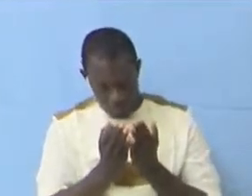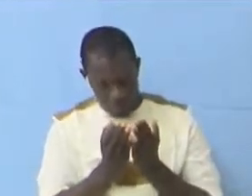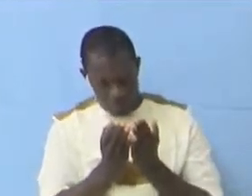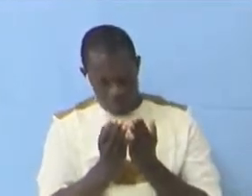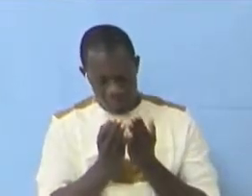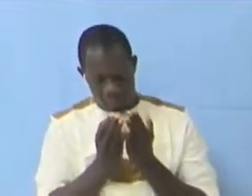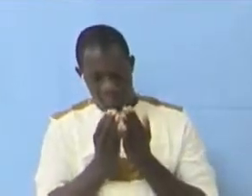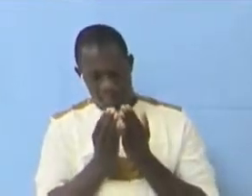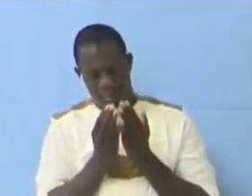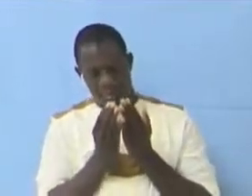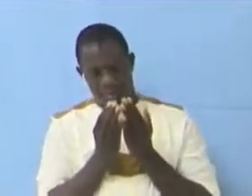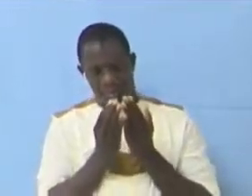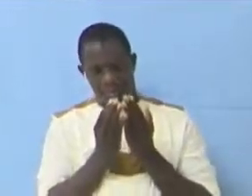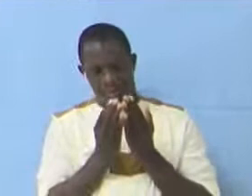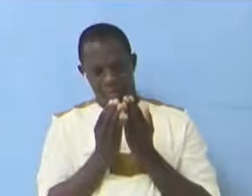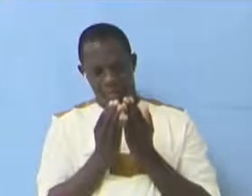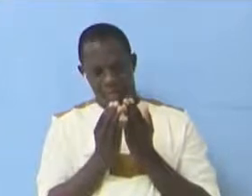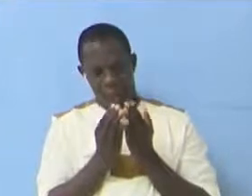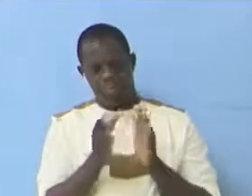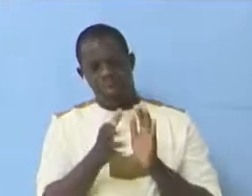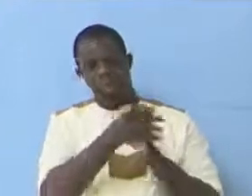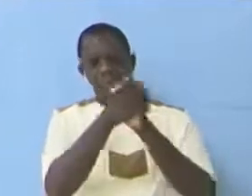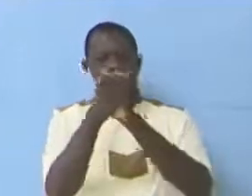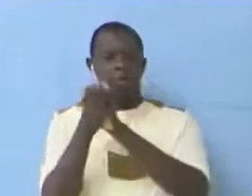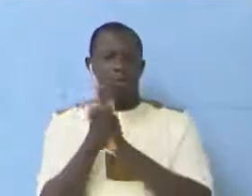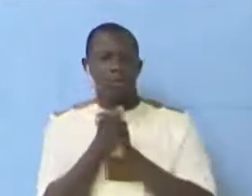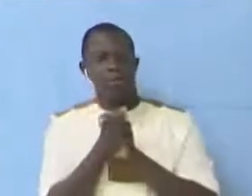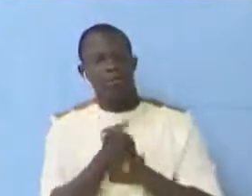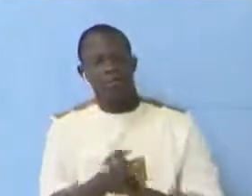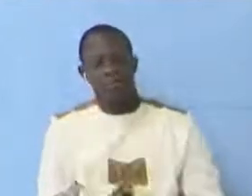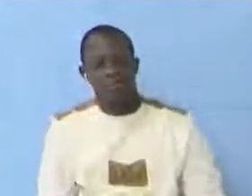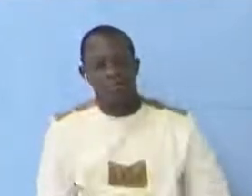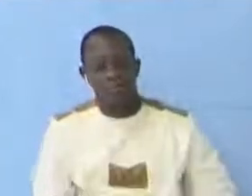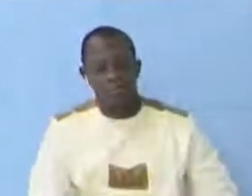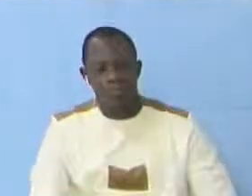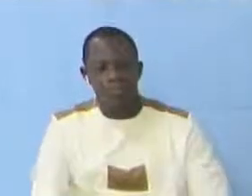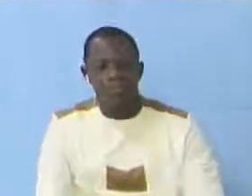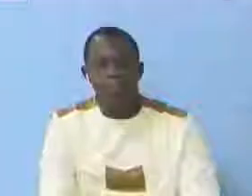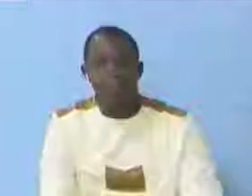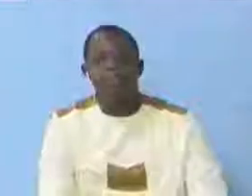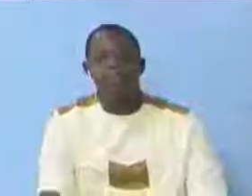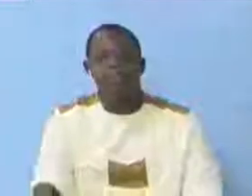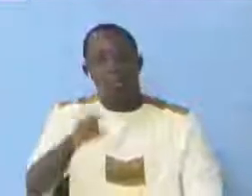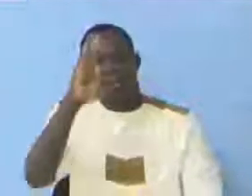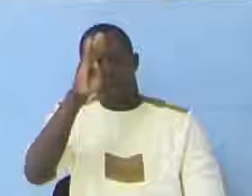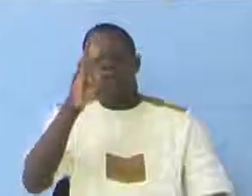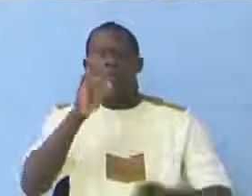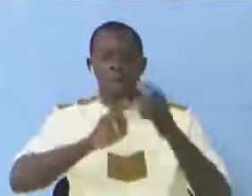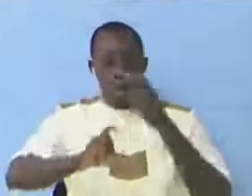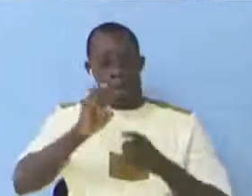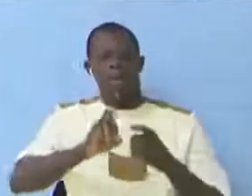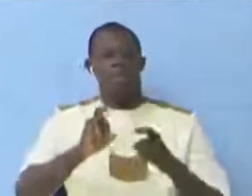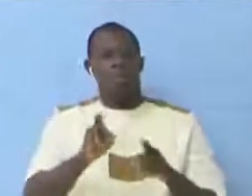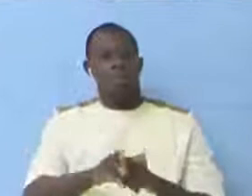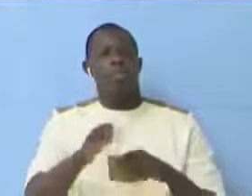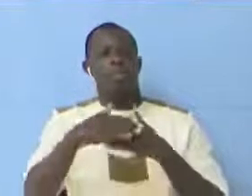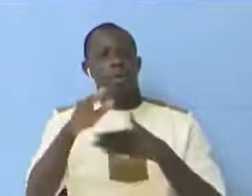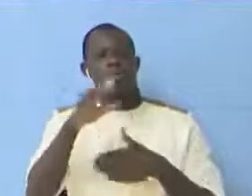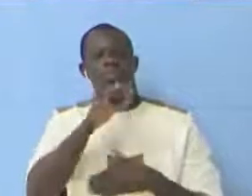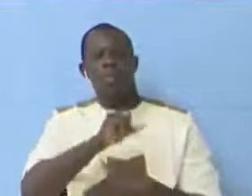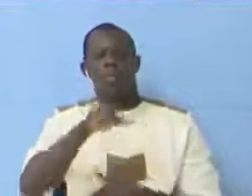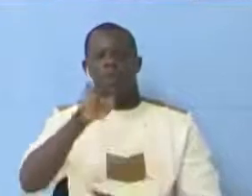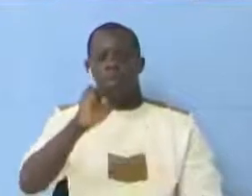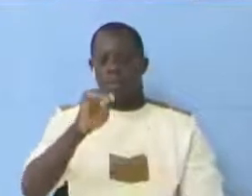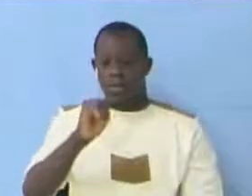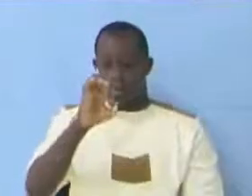الباطل كان زهوقا. السلام عليكم ورحمة الله. Alaikum assalam. Thank you again very much, Mr. Seka,